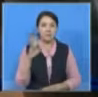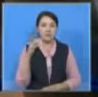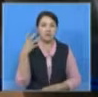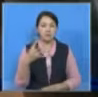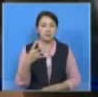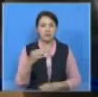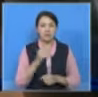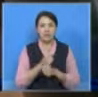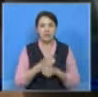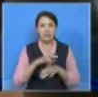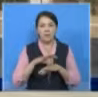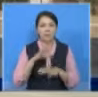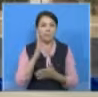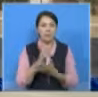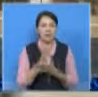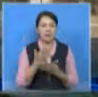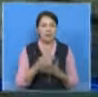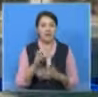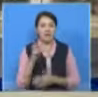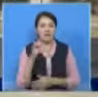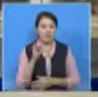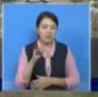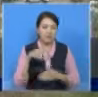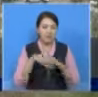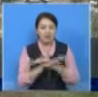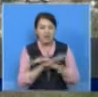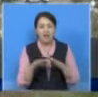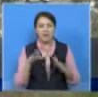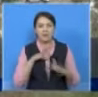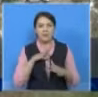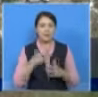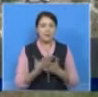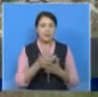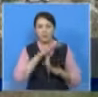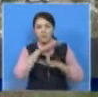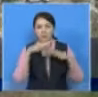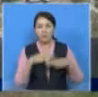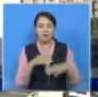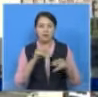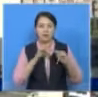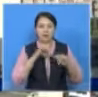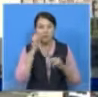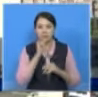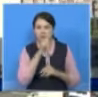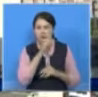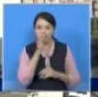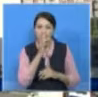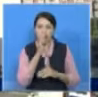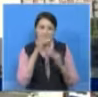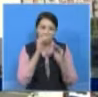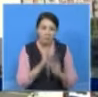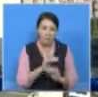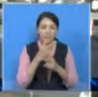12504 атқарушылық өндіріс бар. Алимент төлеуден безіп, талай құйтырқы әрекетке баратындар көп. Жұмысын жасырып, жалақысын төмен көрсету